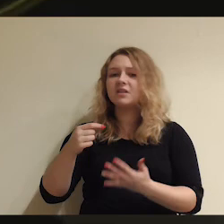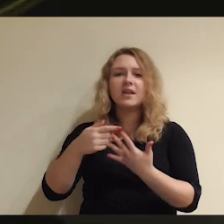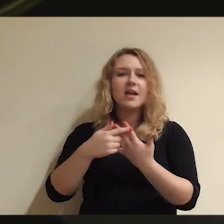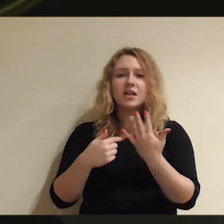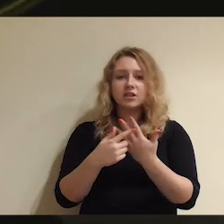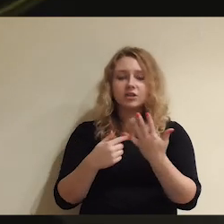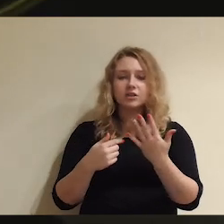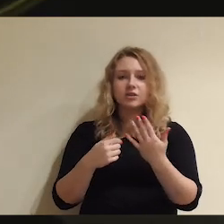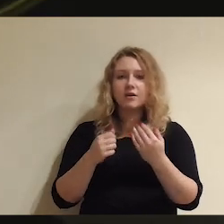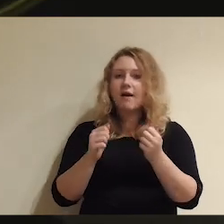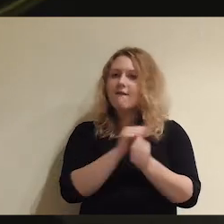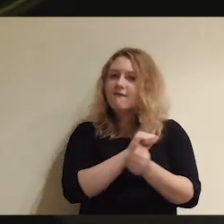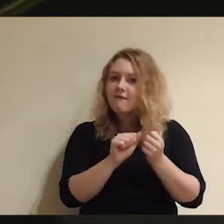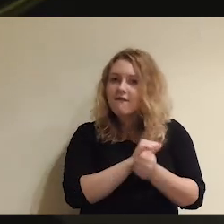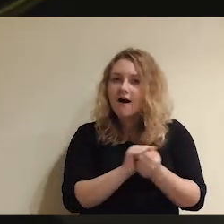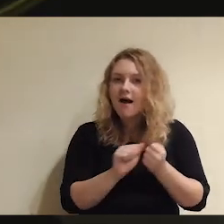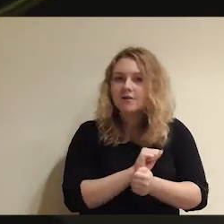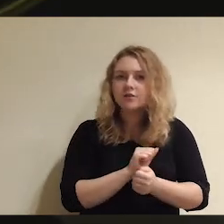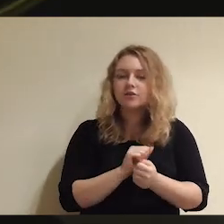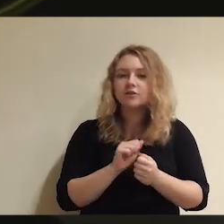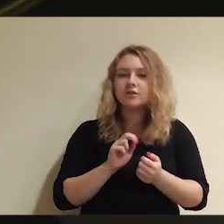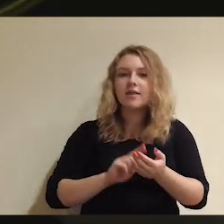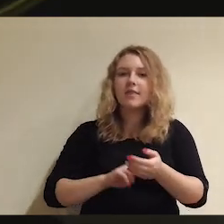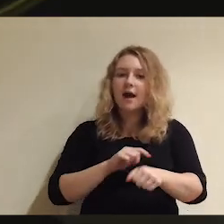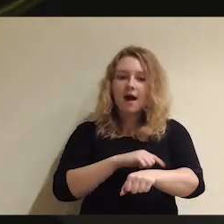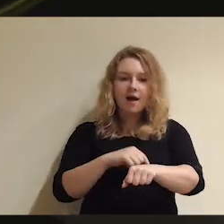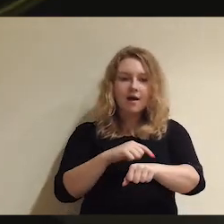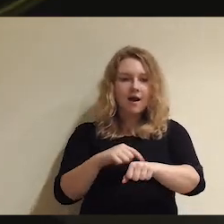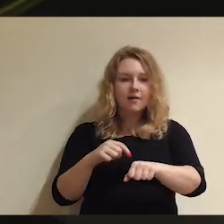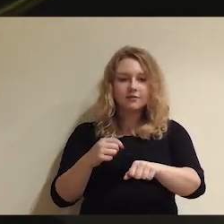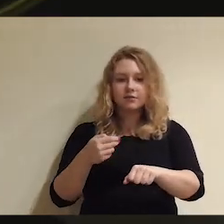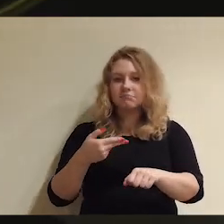walczyć, a na rany nie zważać,